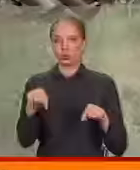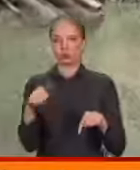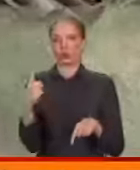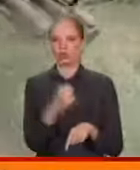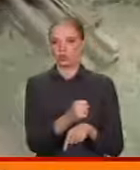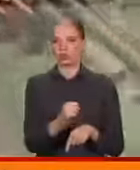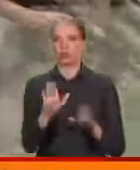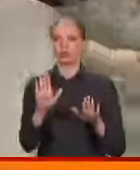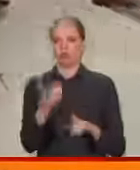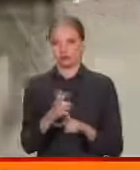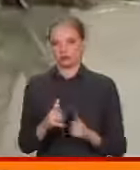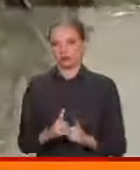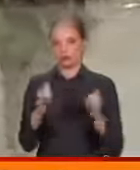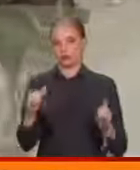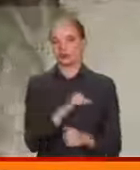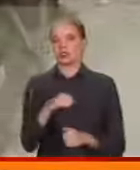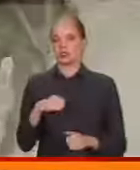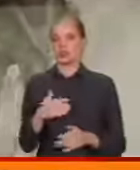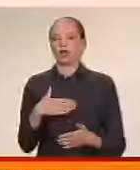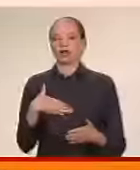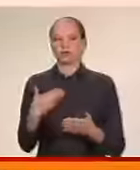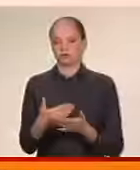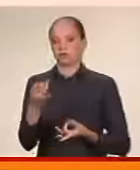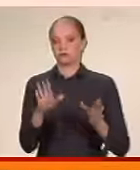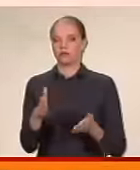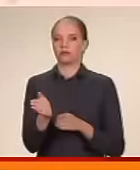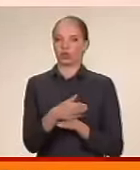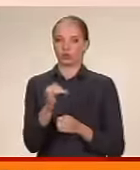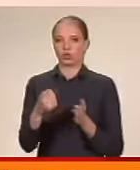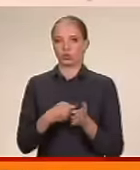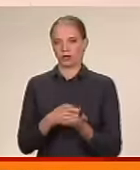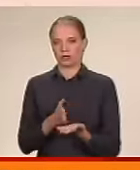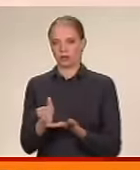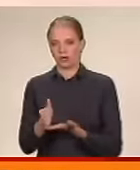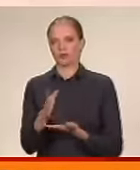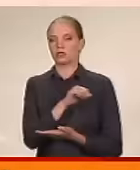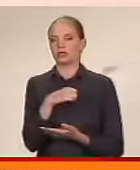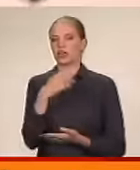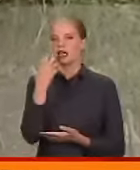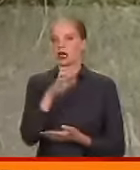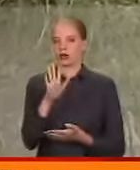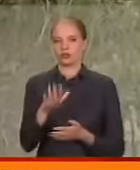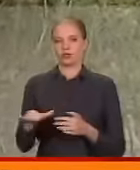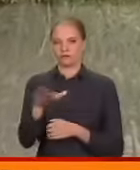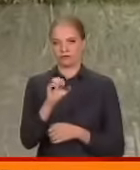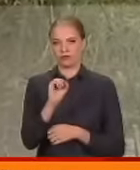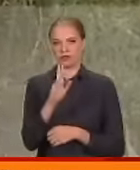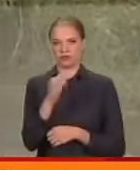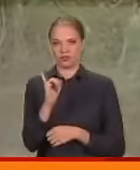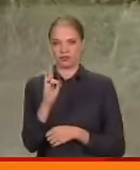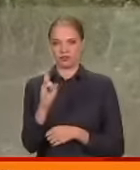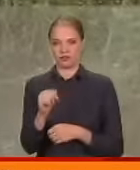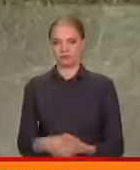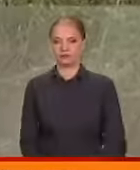тижня тільки побільшало. Наймасованіше вдаряють на Маріупольському та Донецькому напрямках, найгарячіше в районі Авдіївки.